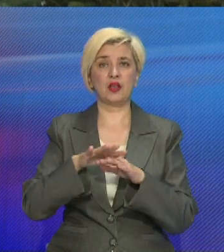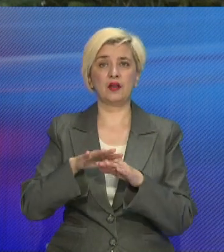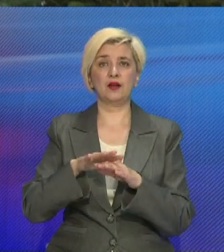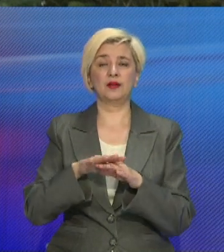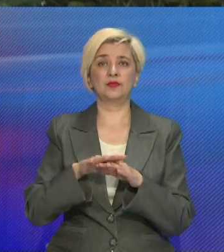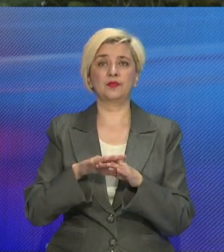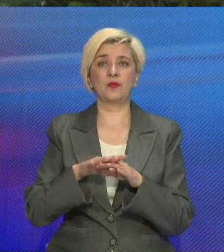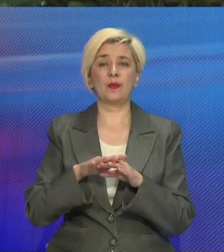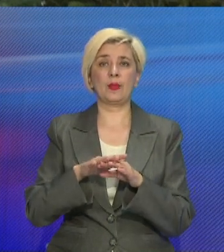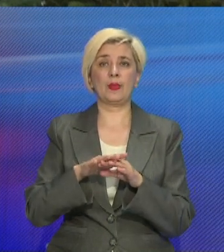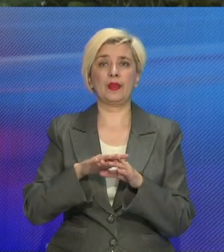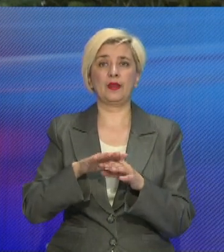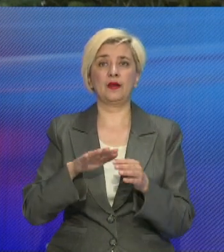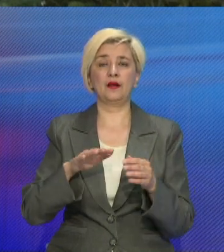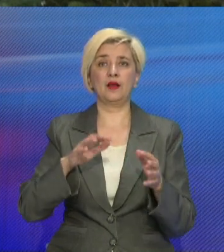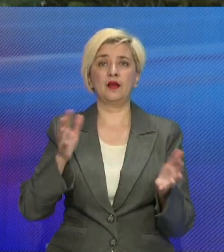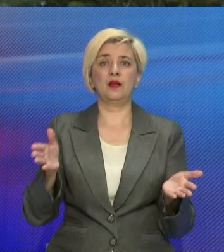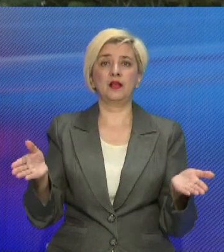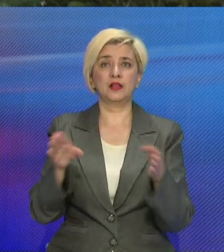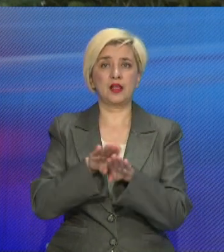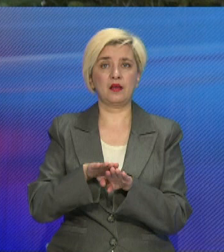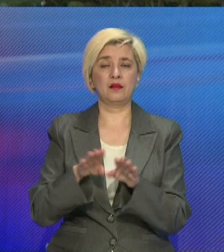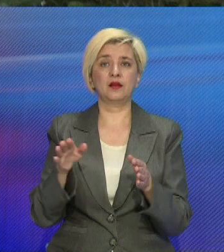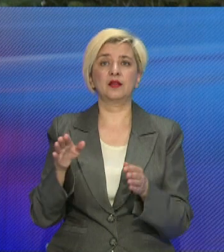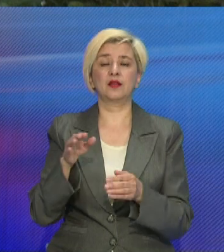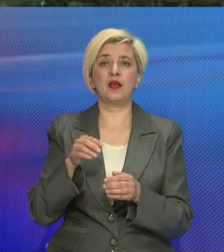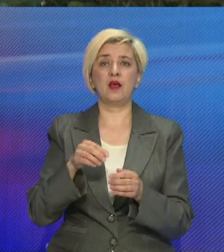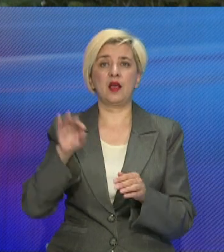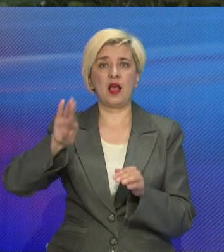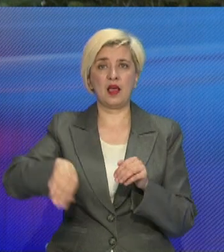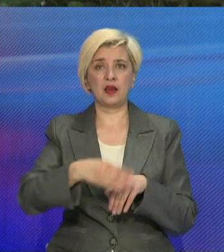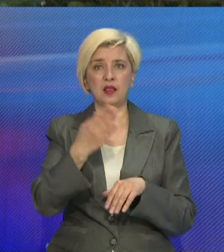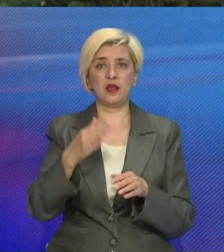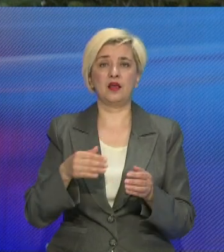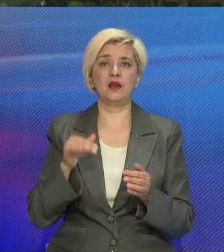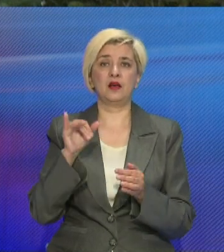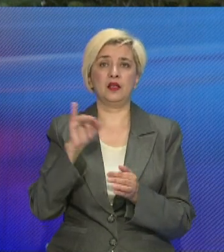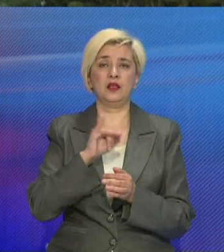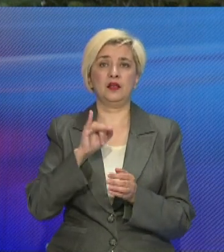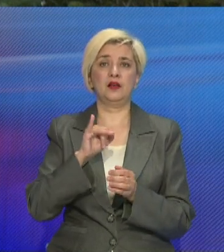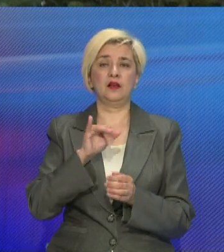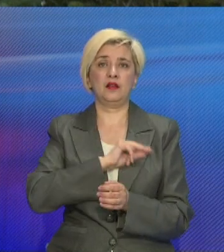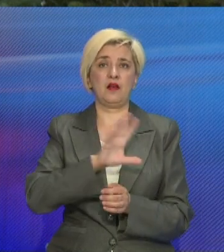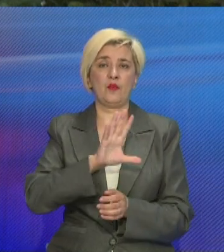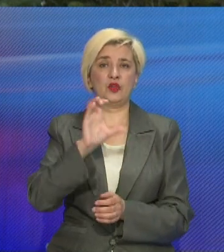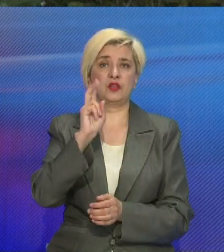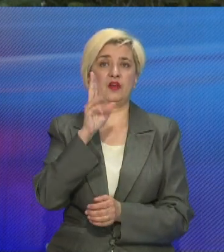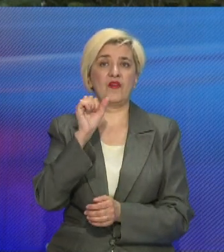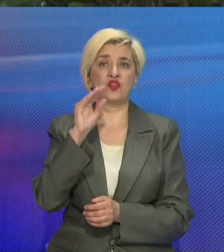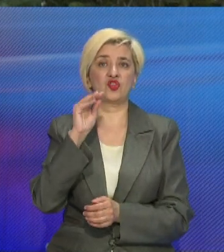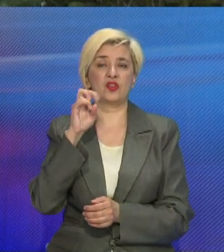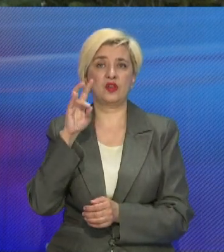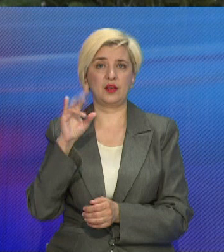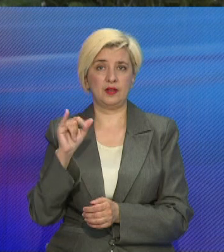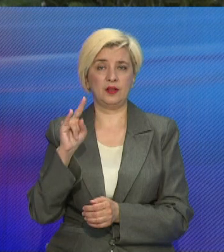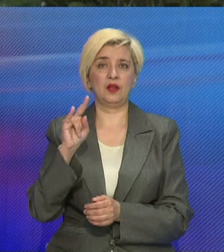рекультивировано достаточное количество карьеров, затампонировано недействующих скважин, посажено более 30